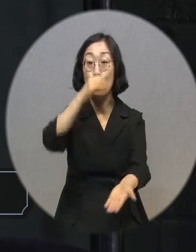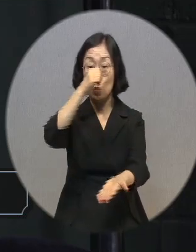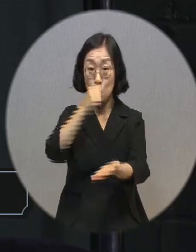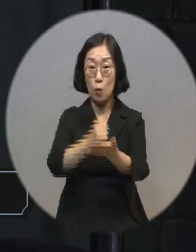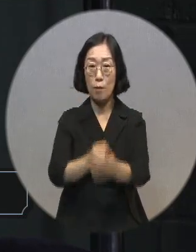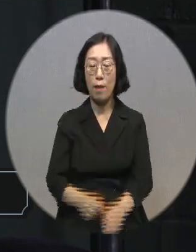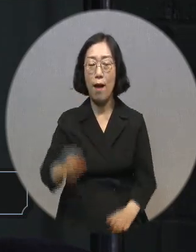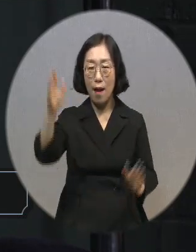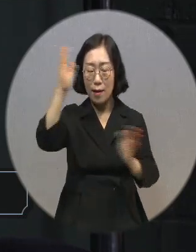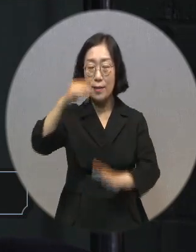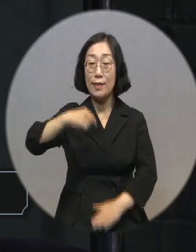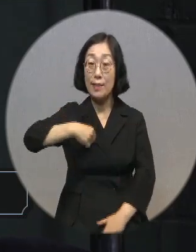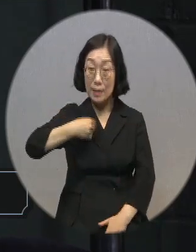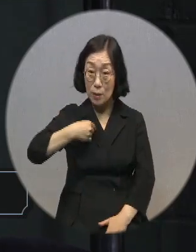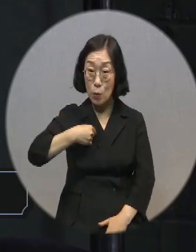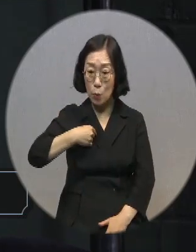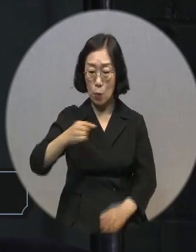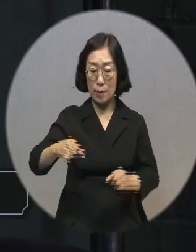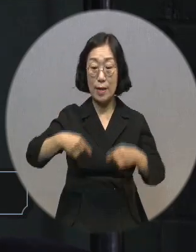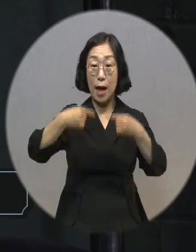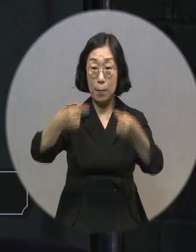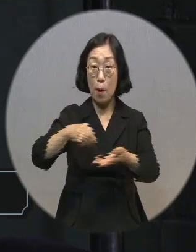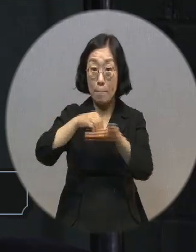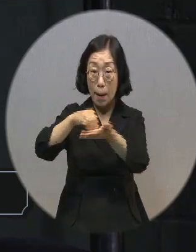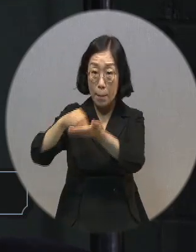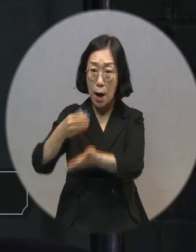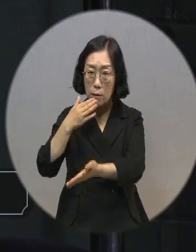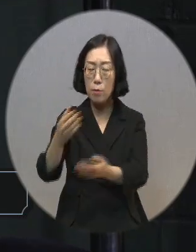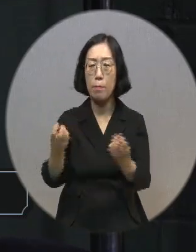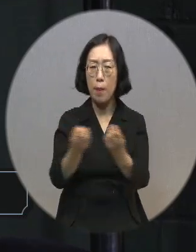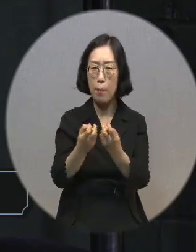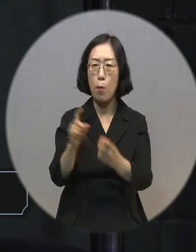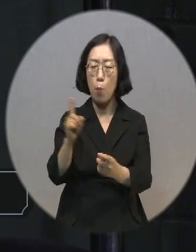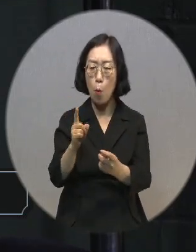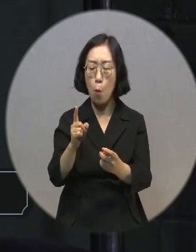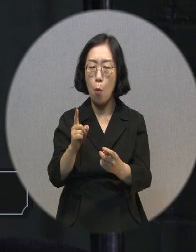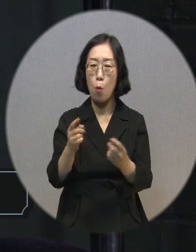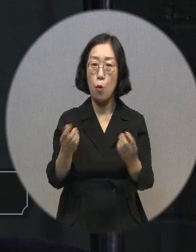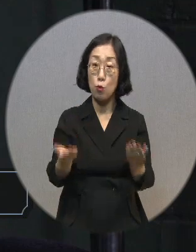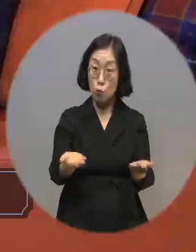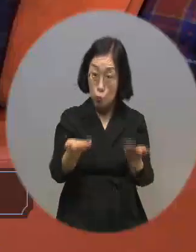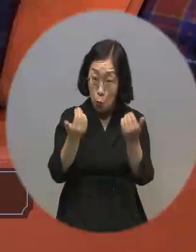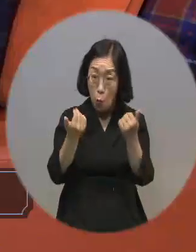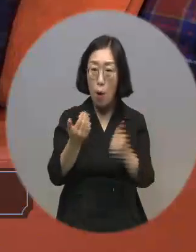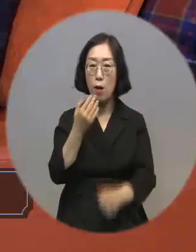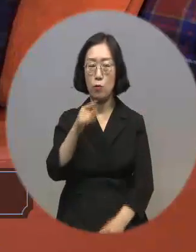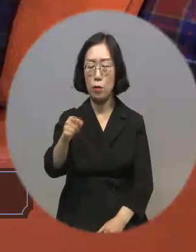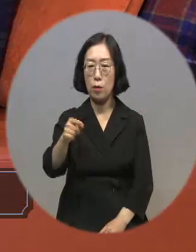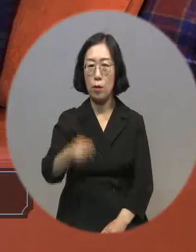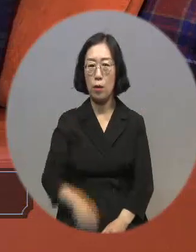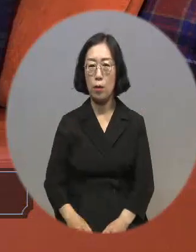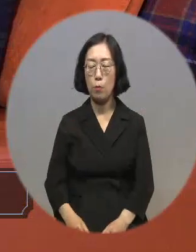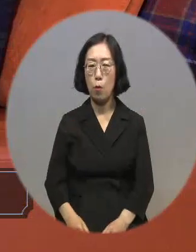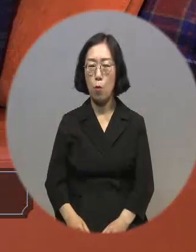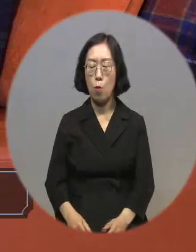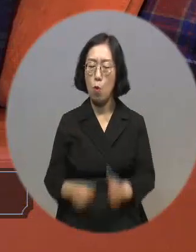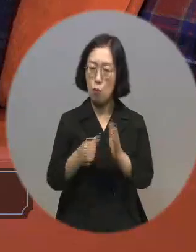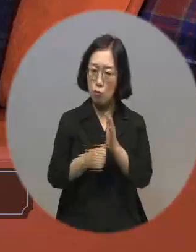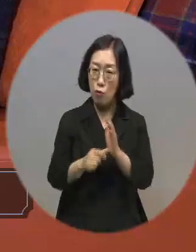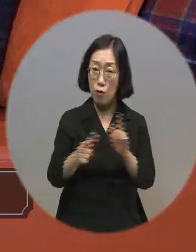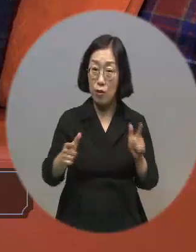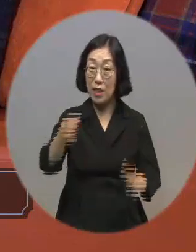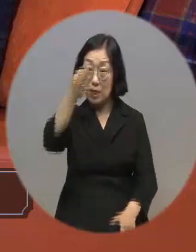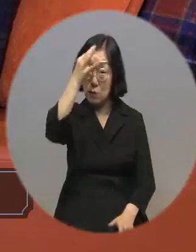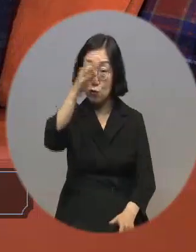자발적으로 상상하고 참여할 수 있는 방식들을 고민하고 있고요. 그것이 이제 첨단 기자재들까지 다